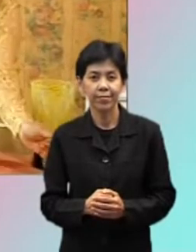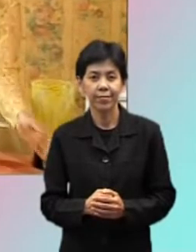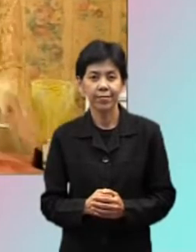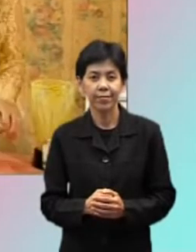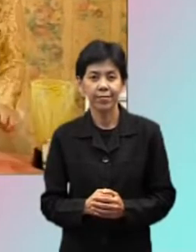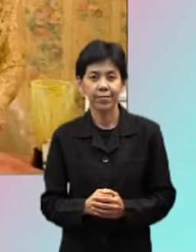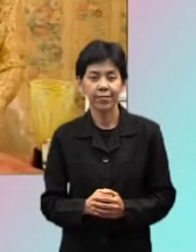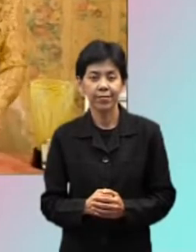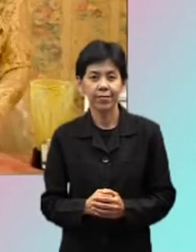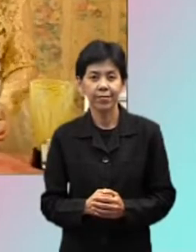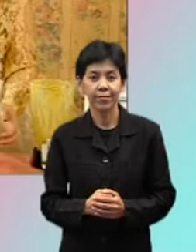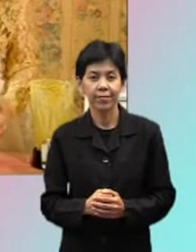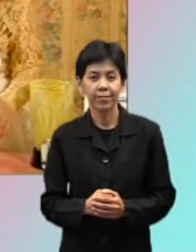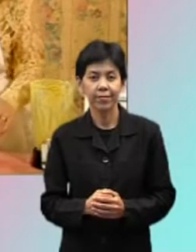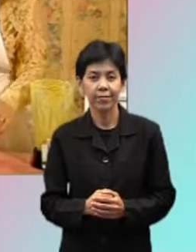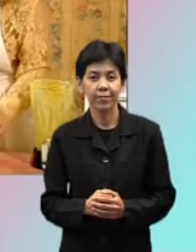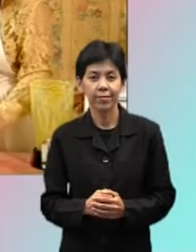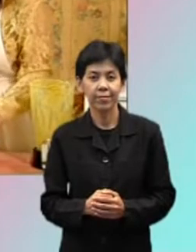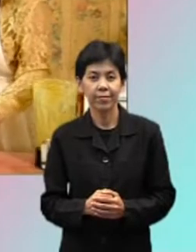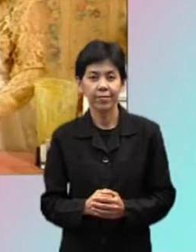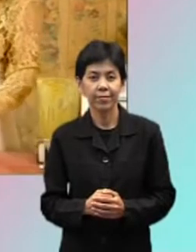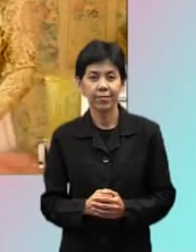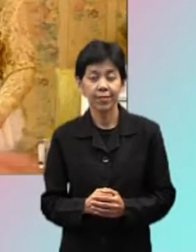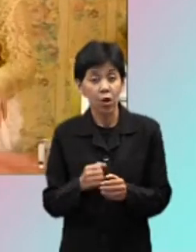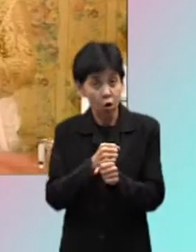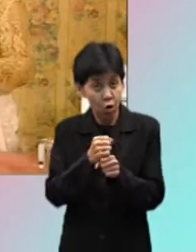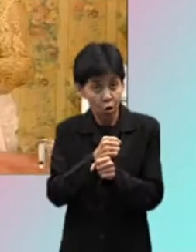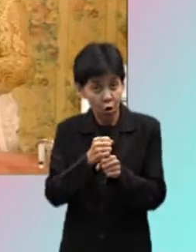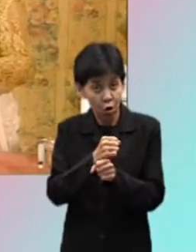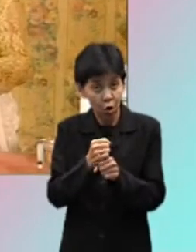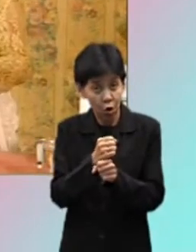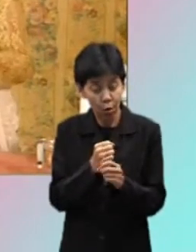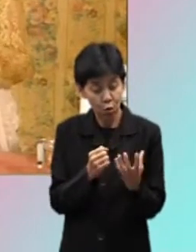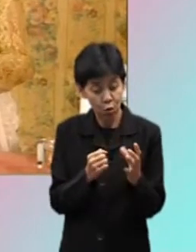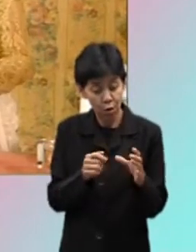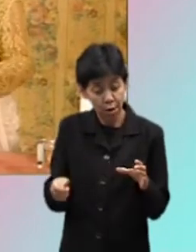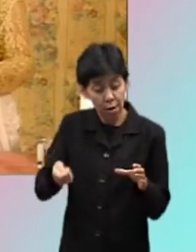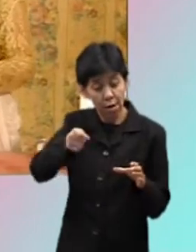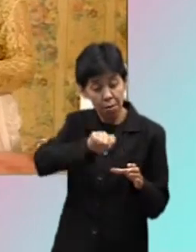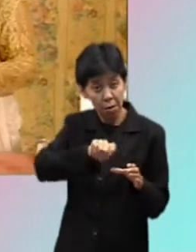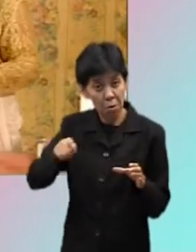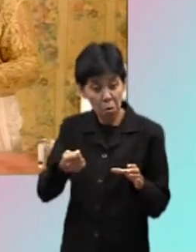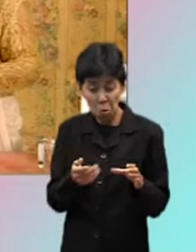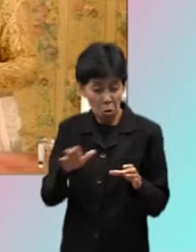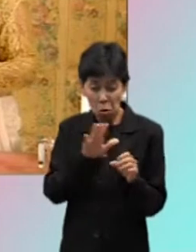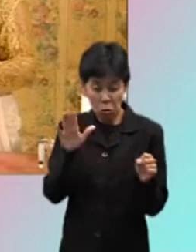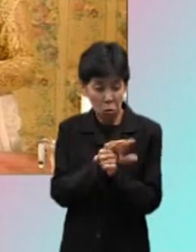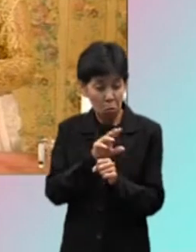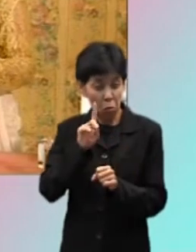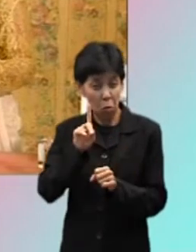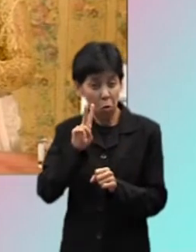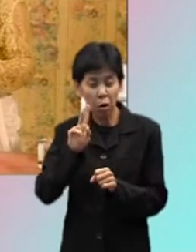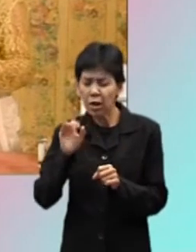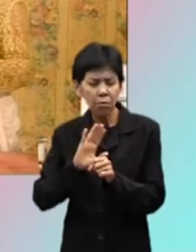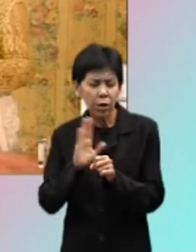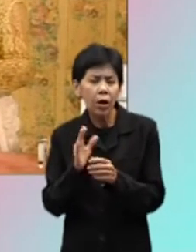เราก็นำเมื่อกี้นมที่เราใส่ลงไปในปั่นเนี่ยนะคะไม่จำเป็นที่จะต้องใส่ถึง2ลิตรนะคะเ